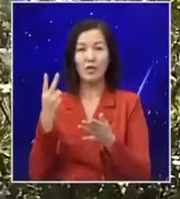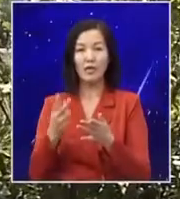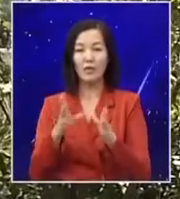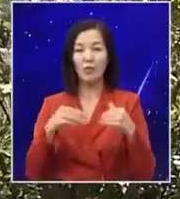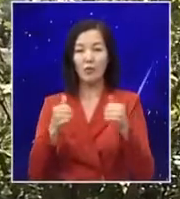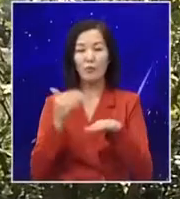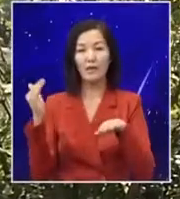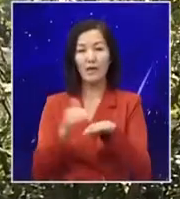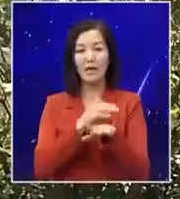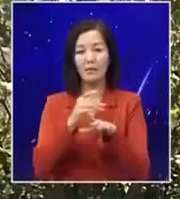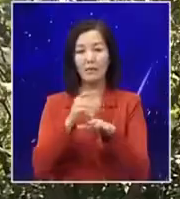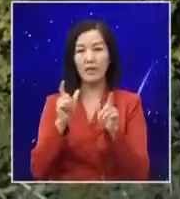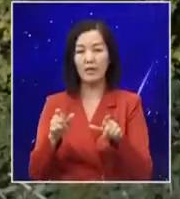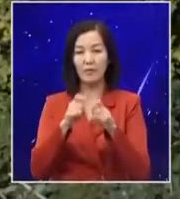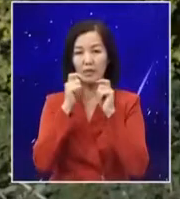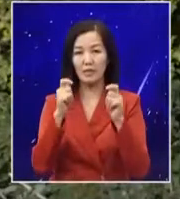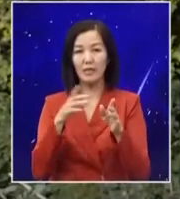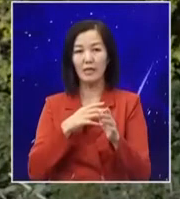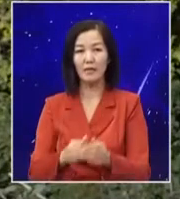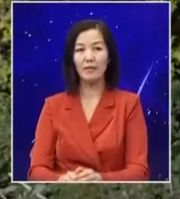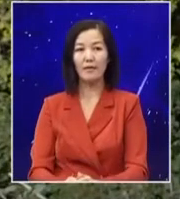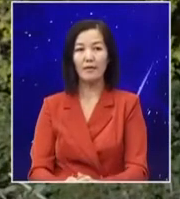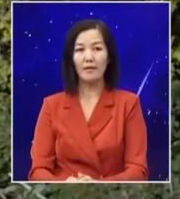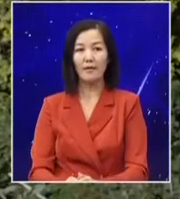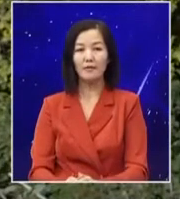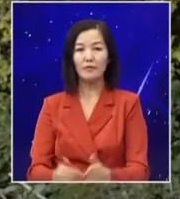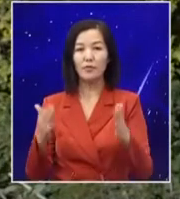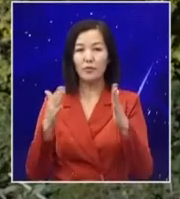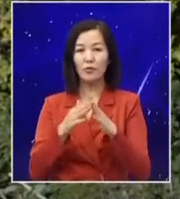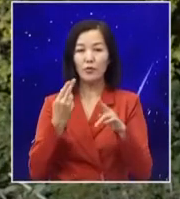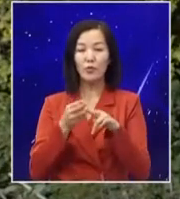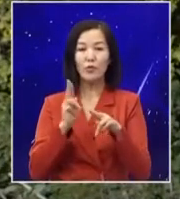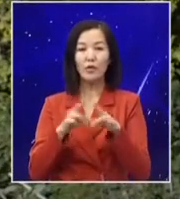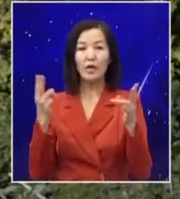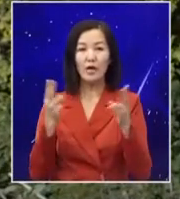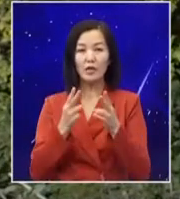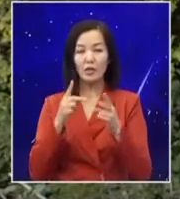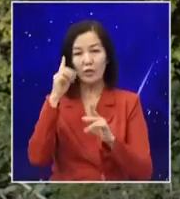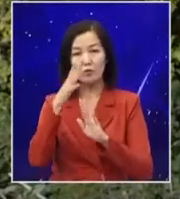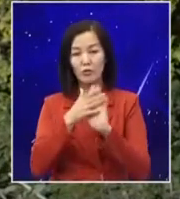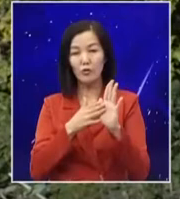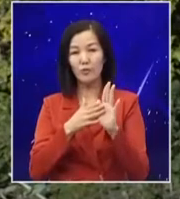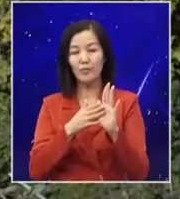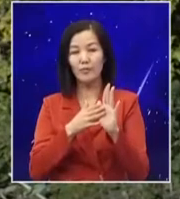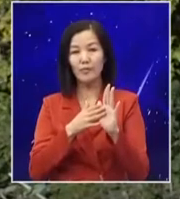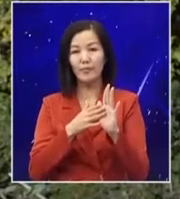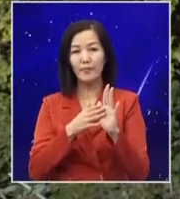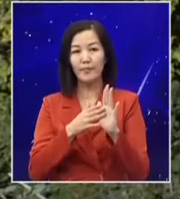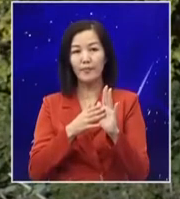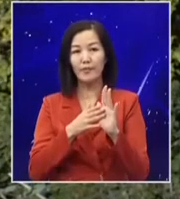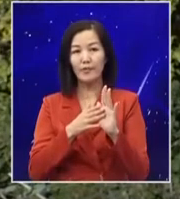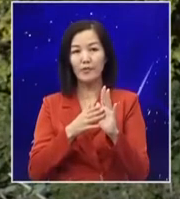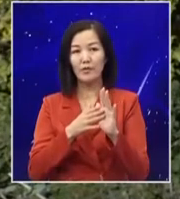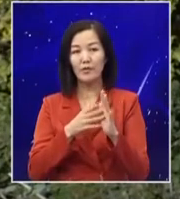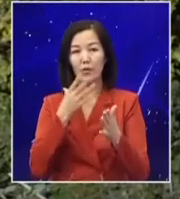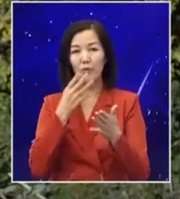қайырымды жандар да бейжай қалдырмады. Ол кісі баспанаға өте қатты мұқтаждығын түсініп, жаңағы